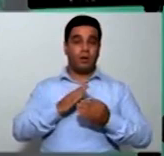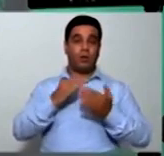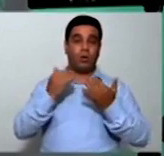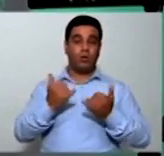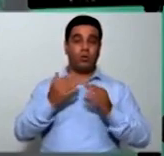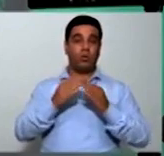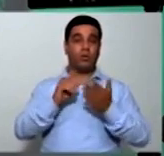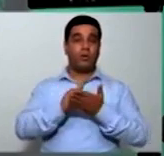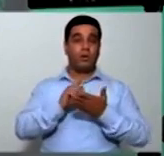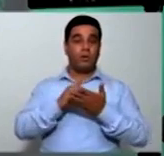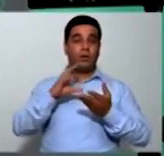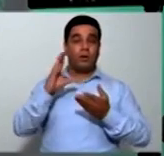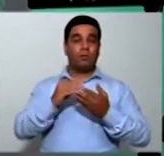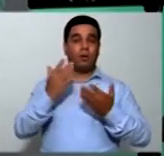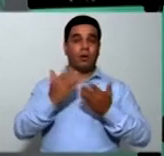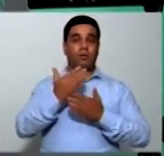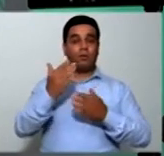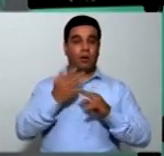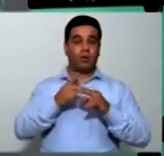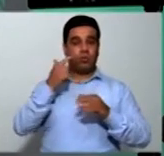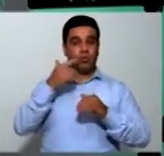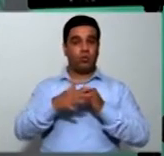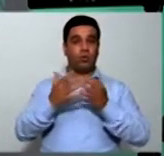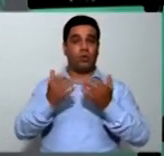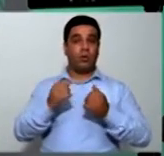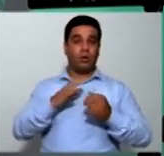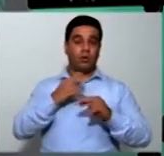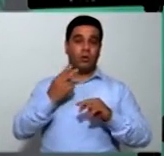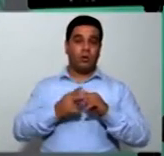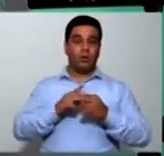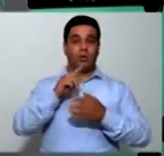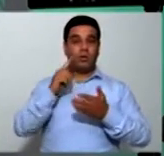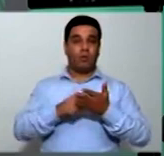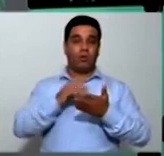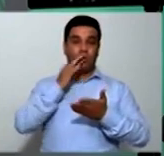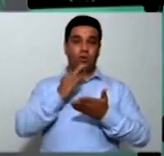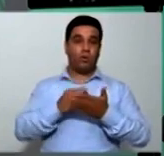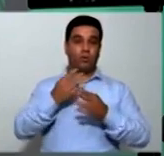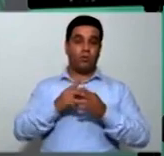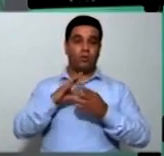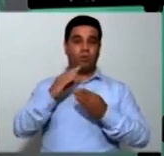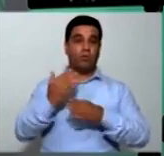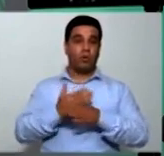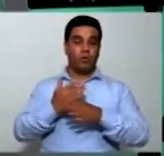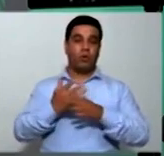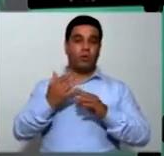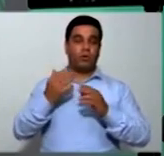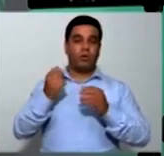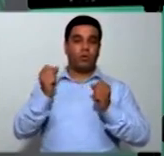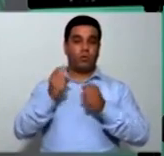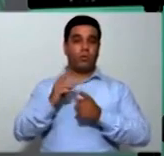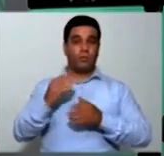Keling, uyga vazifani qay darajada mustahkamlab olganingizni savol-javoblar usuli orqali takrorlab